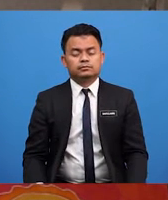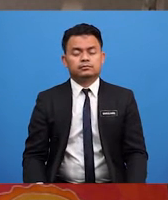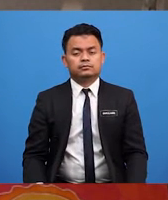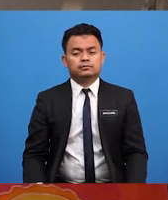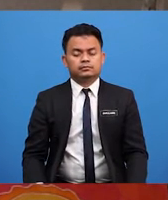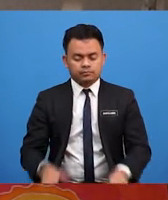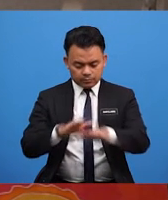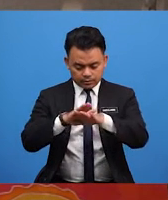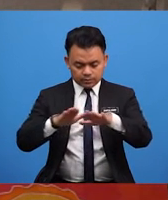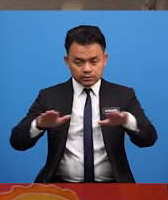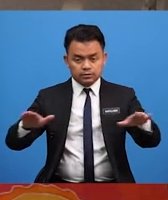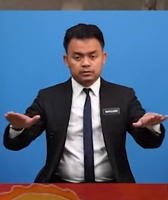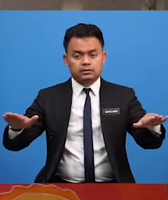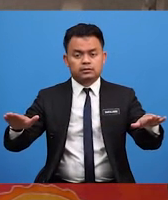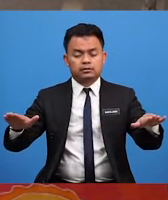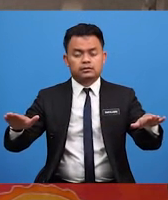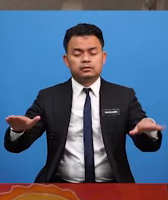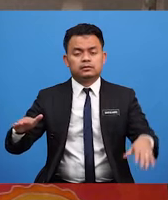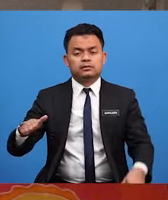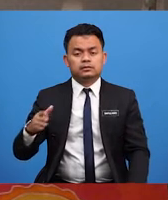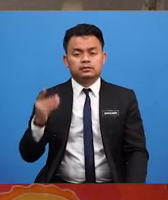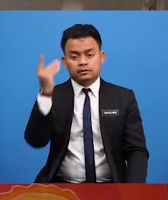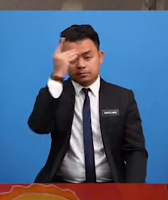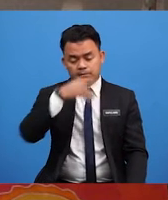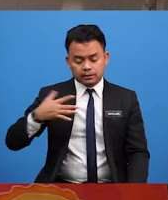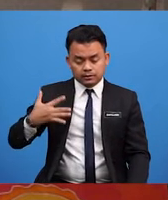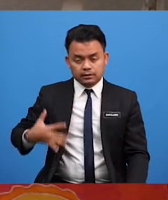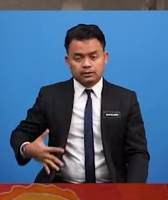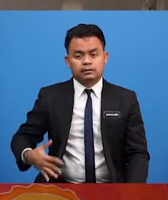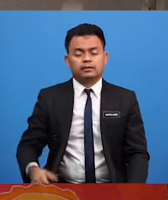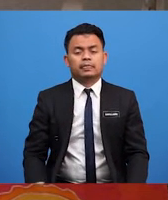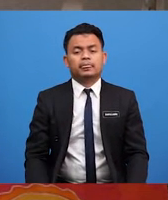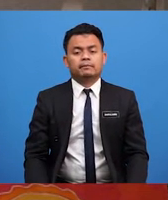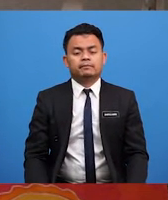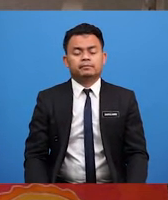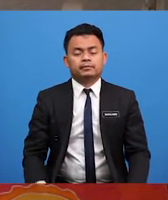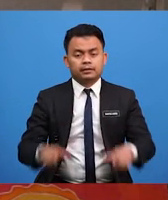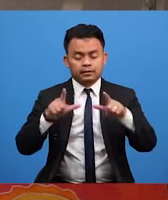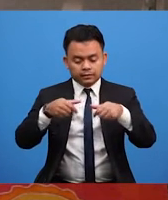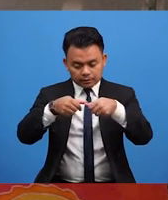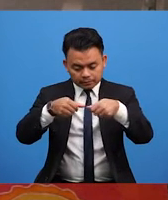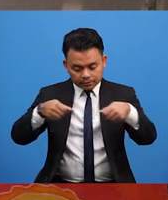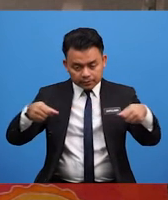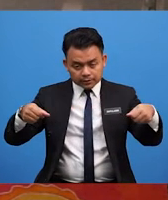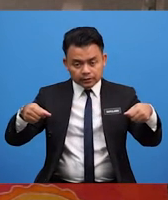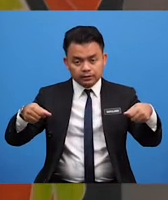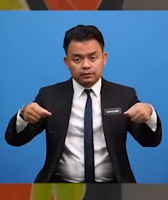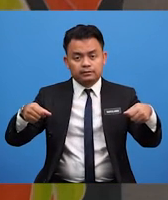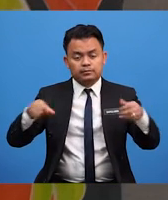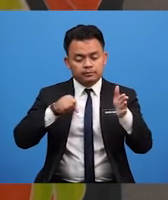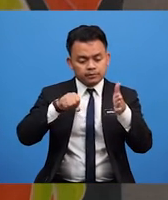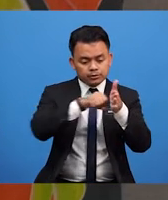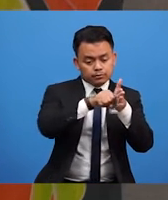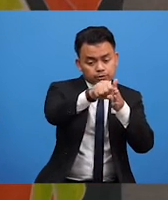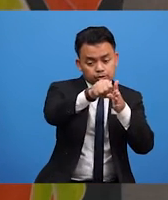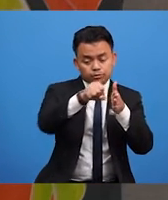bentangkan bahagian hadapan kain di atas meja terap. Letakkan pita pelekat pada setiap penjuru kain